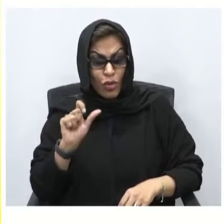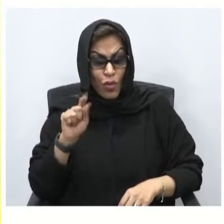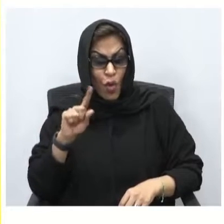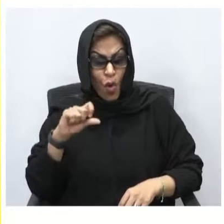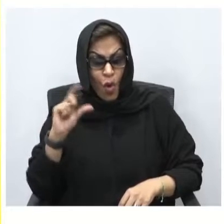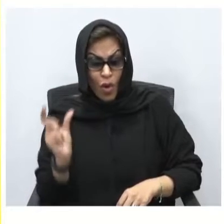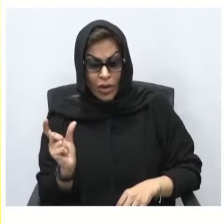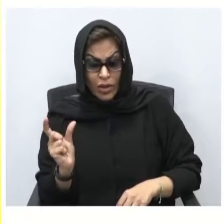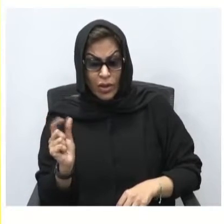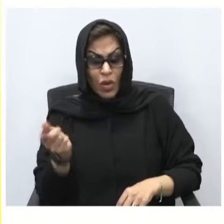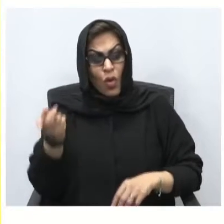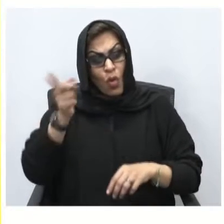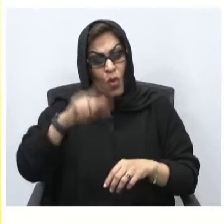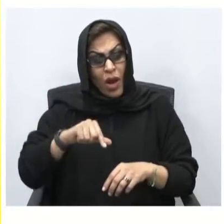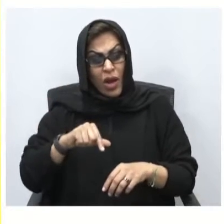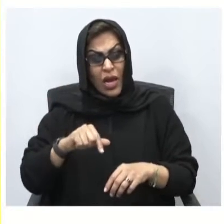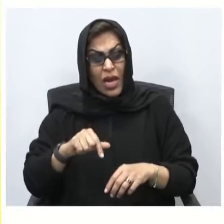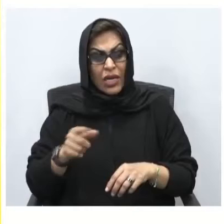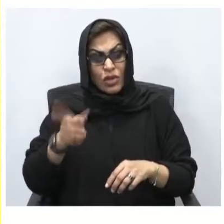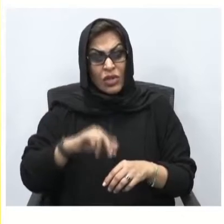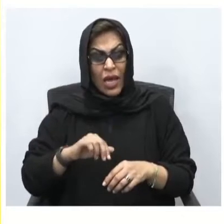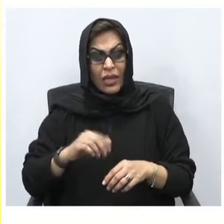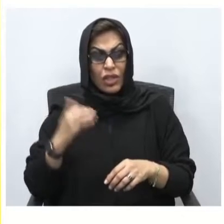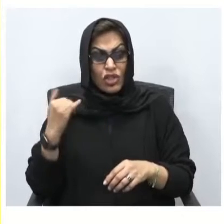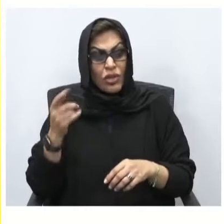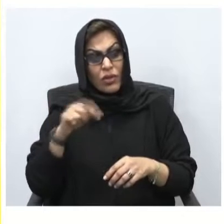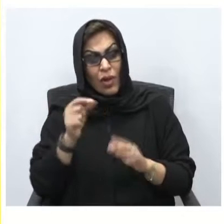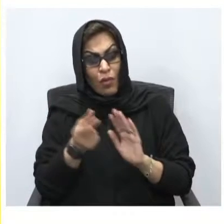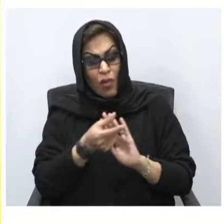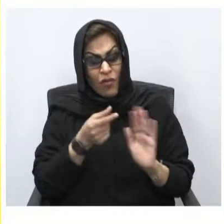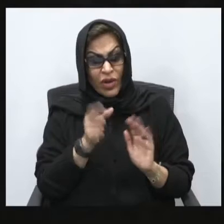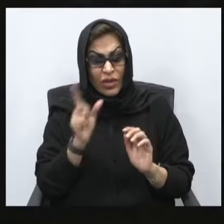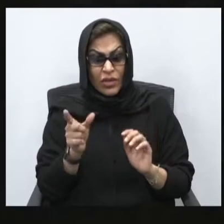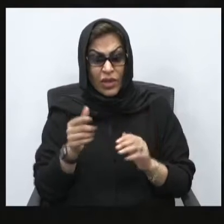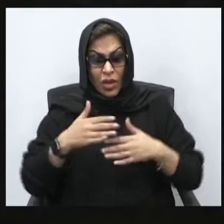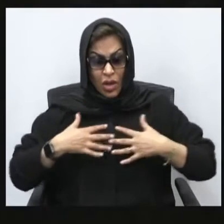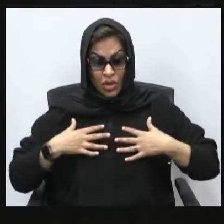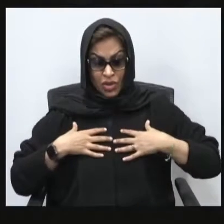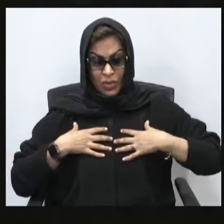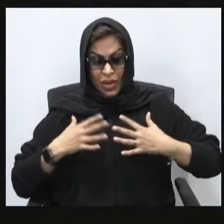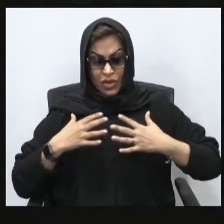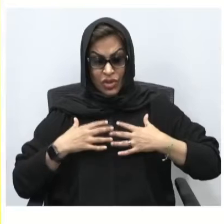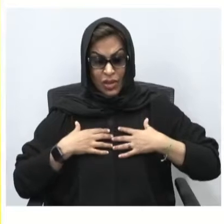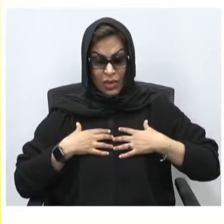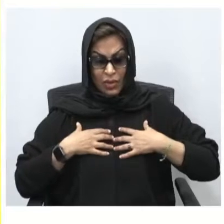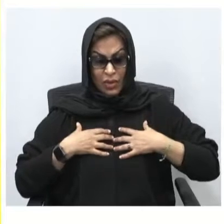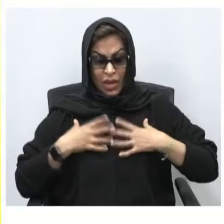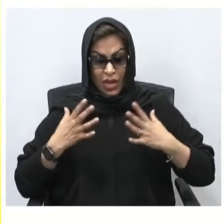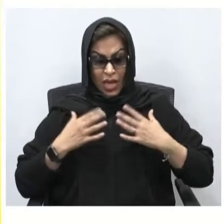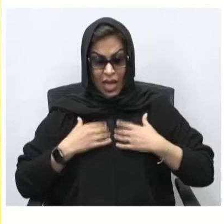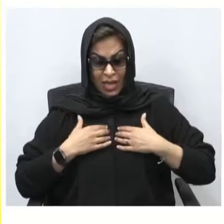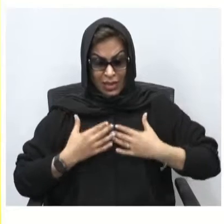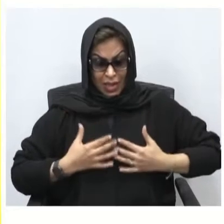الدم من الفضلات الخلويه مراجعه المفردات الحجاب الحاجز هو عضله توجد